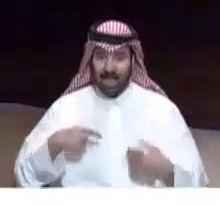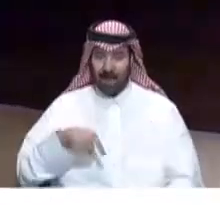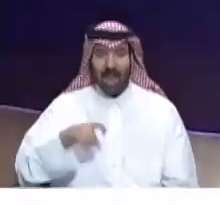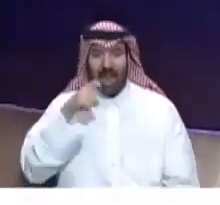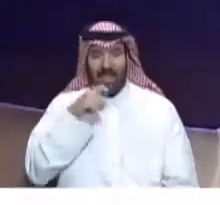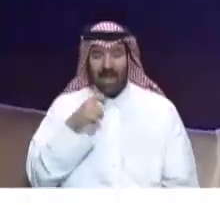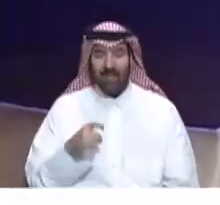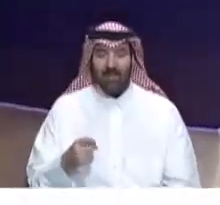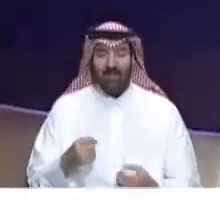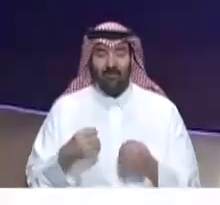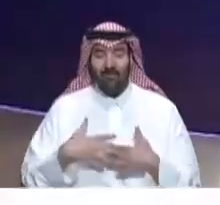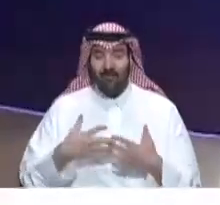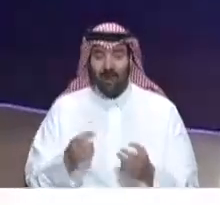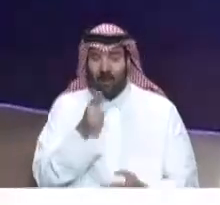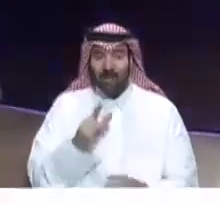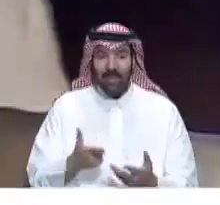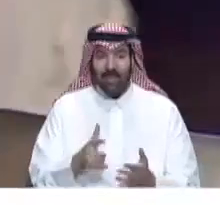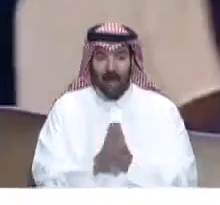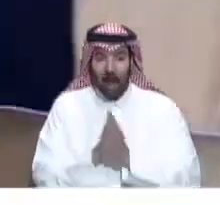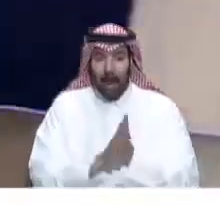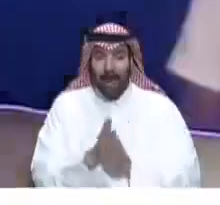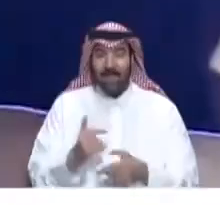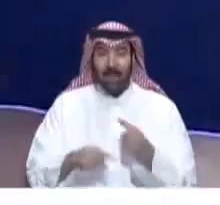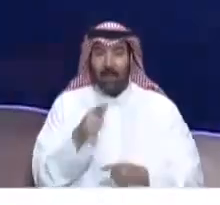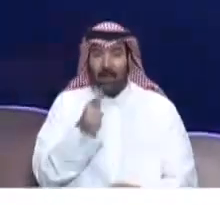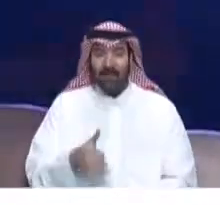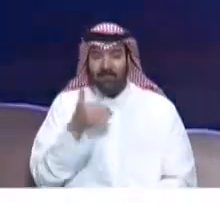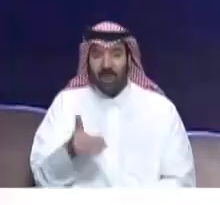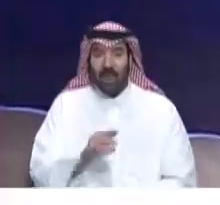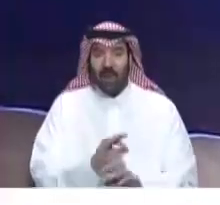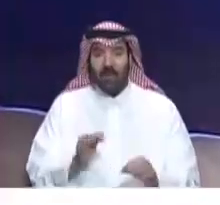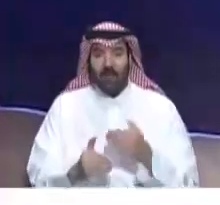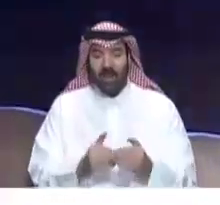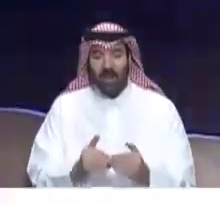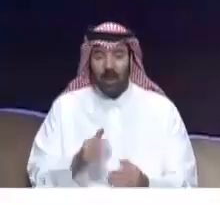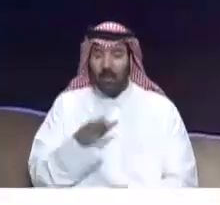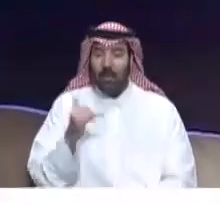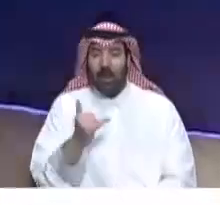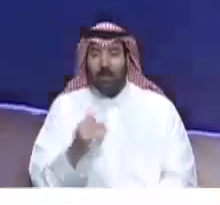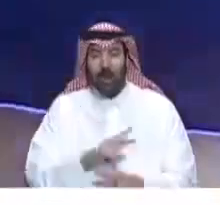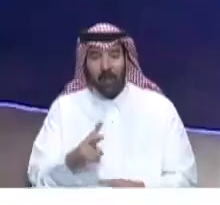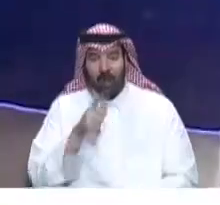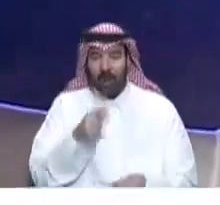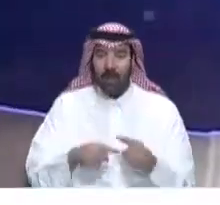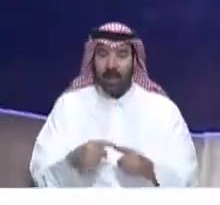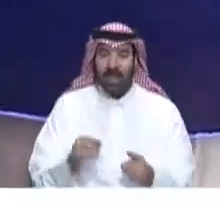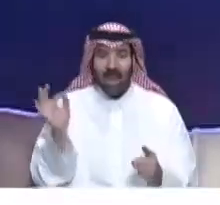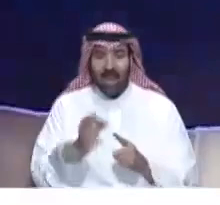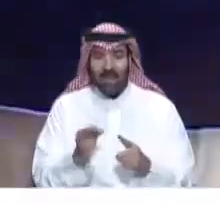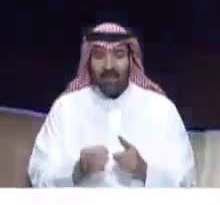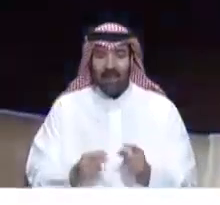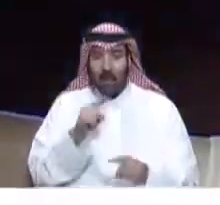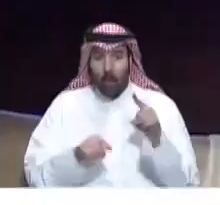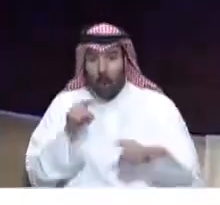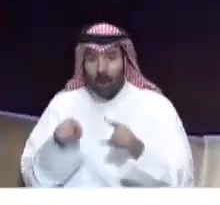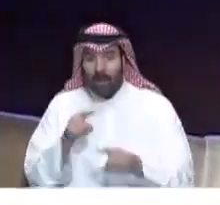مدينة تبتهج، مدينة حائل اليوم ولله الحمد تتجه بخطى واعدة وخطى ثابتة إلى تحقيق مؤشرات أعلى